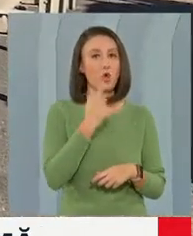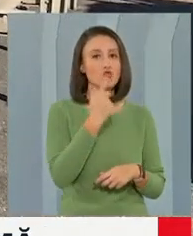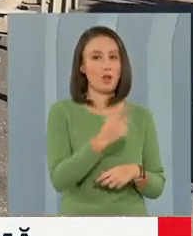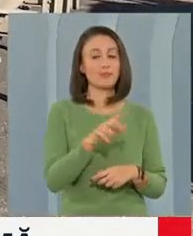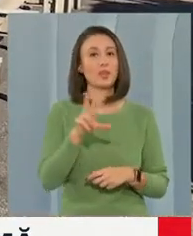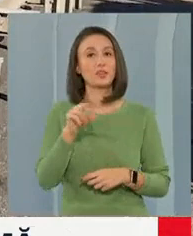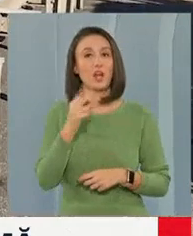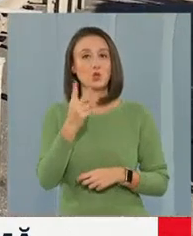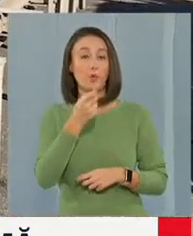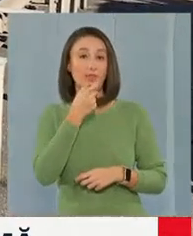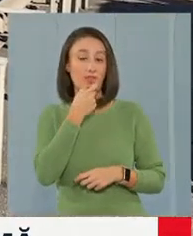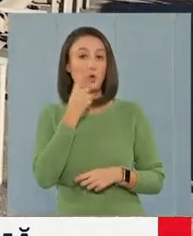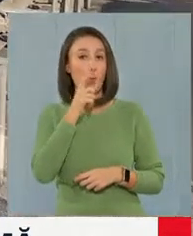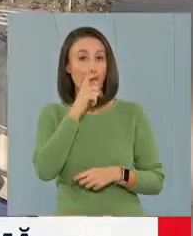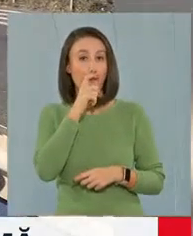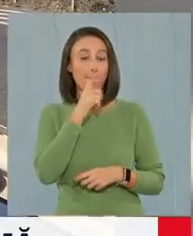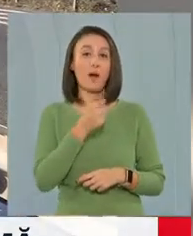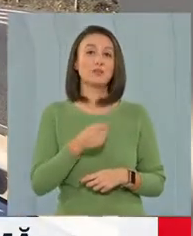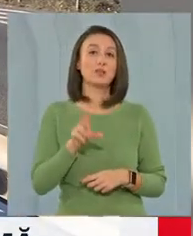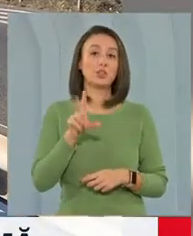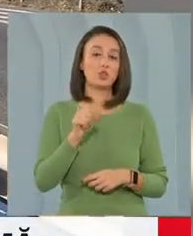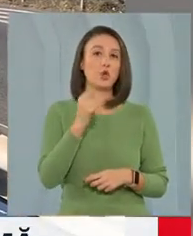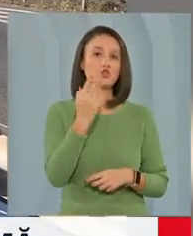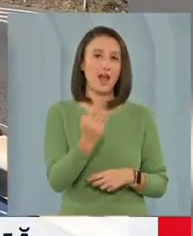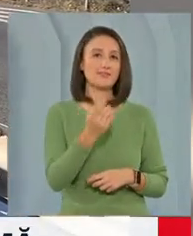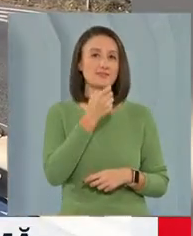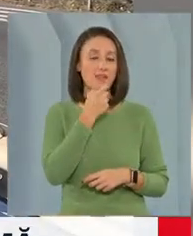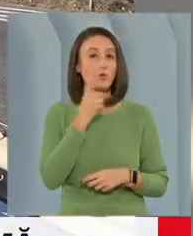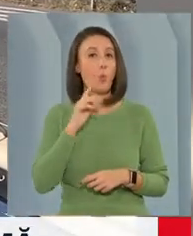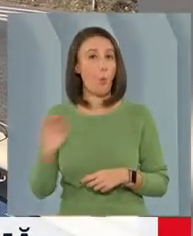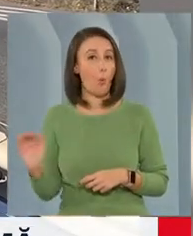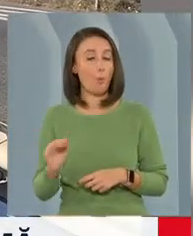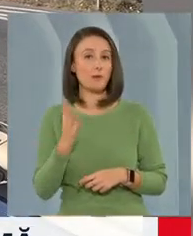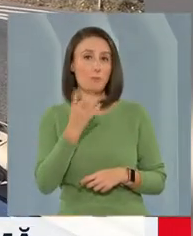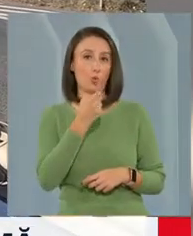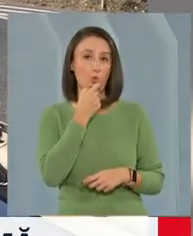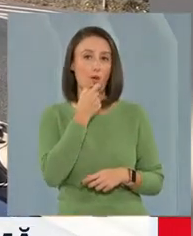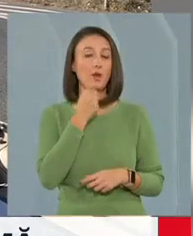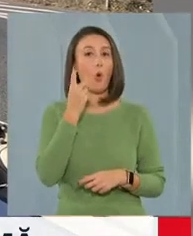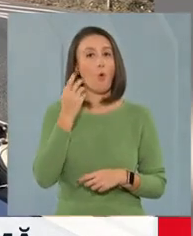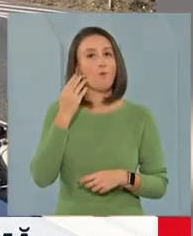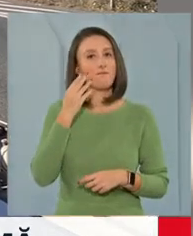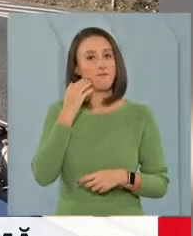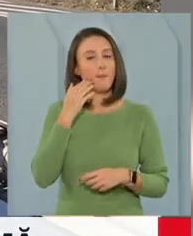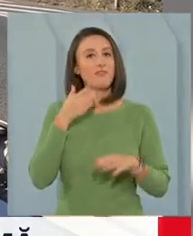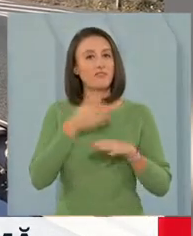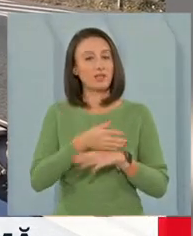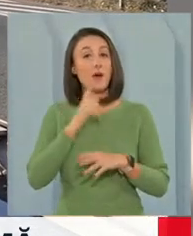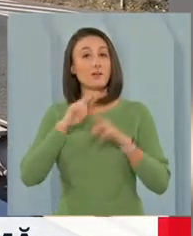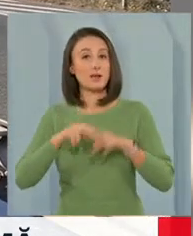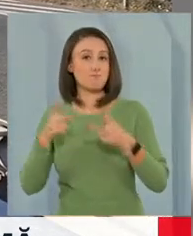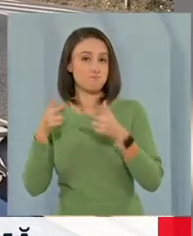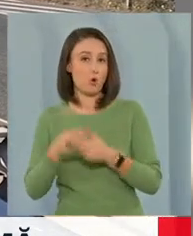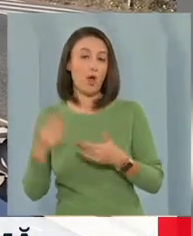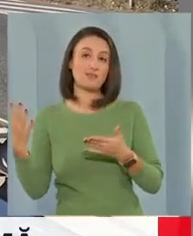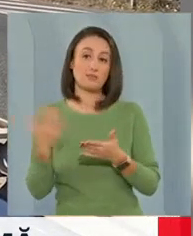respectiv 32 de ani un bărbat în vârstă de 26 de ani dar și un copil de Numai patru ani una dintre victime a rămas încarcerată